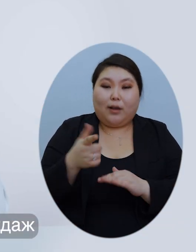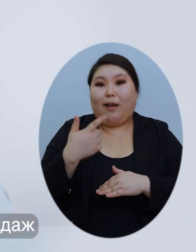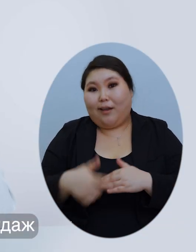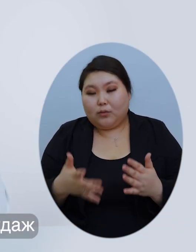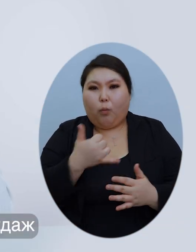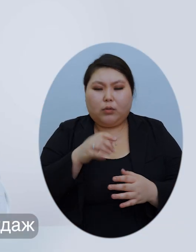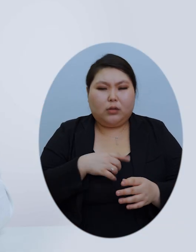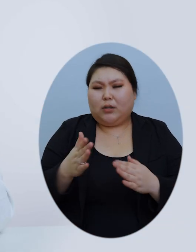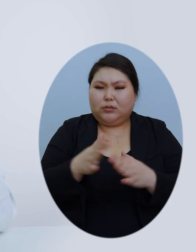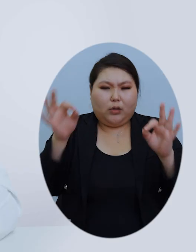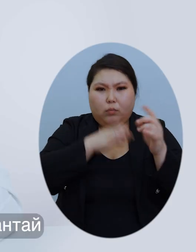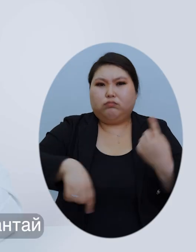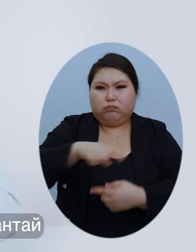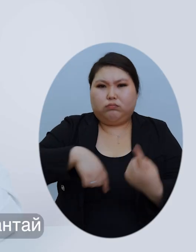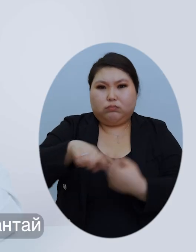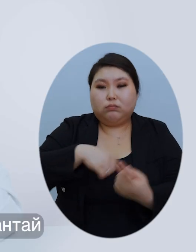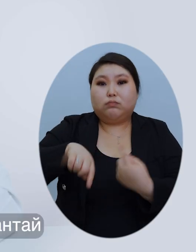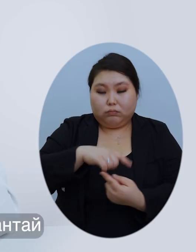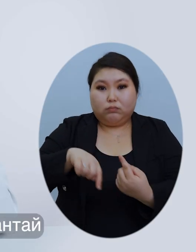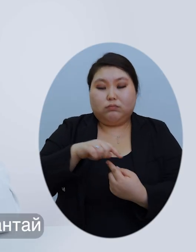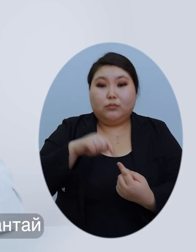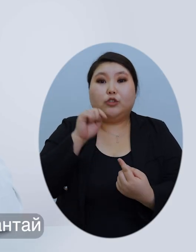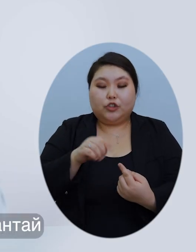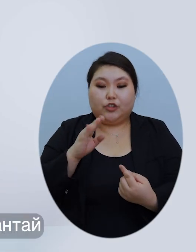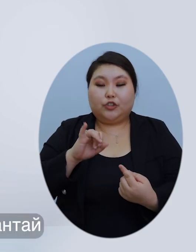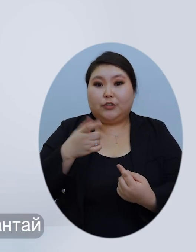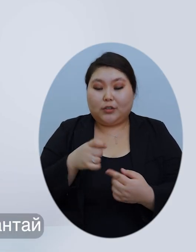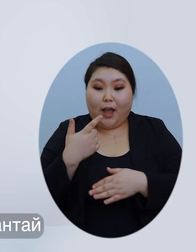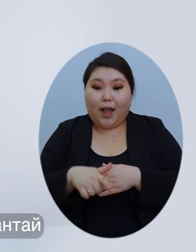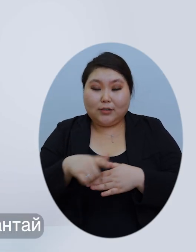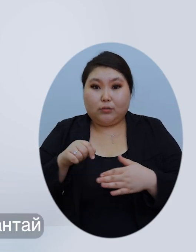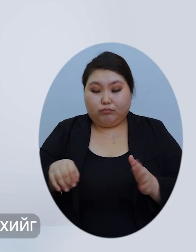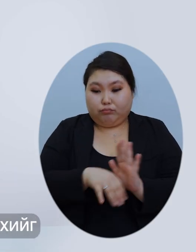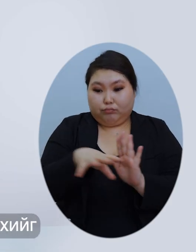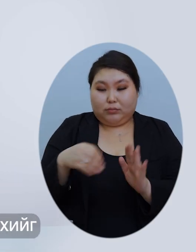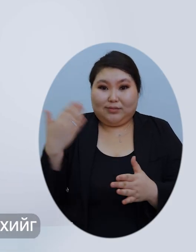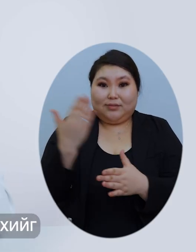буюу тасралтгүй эргэлтэнд явагдаж байдаг. Энэхүү шингэний гадагшлах урсгал